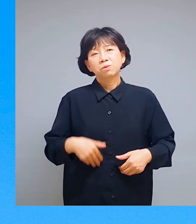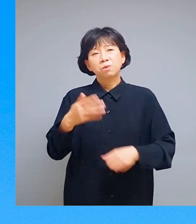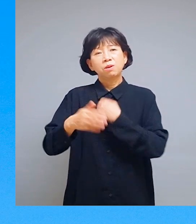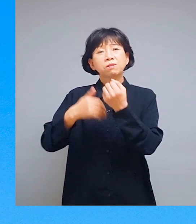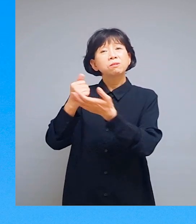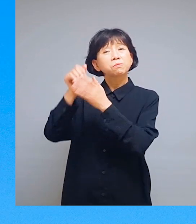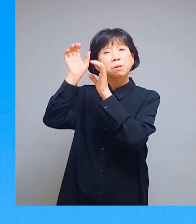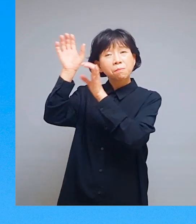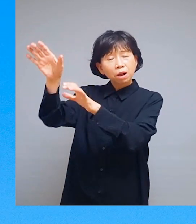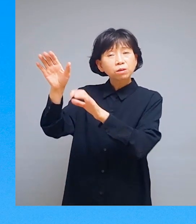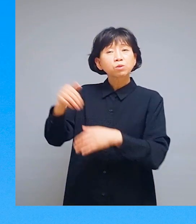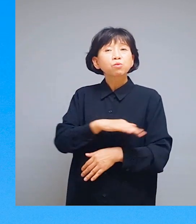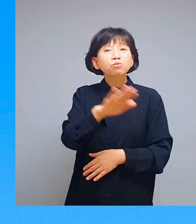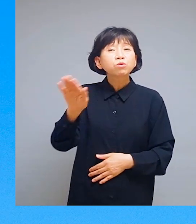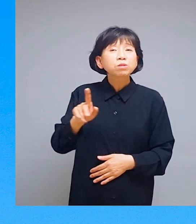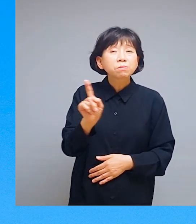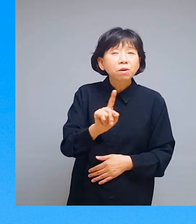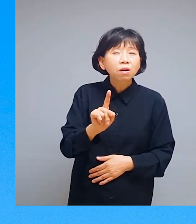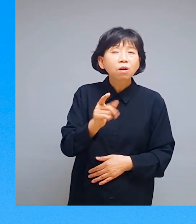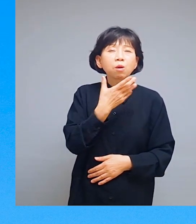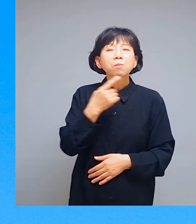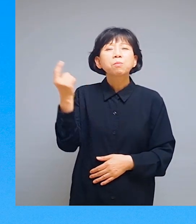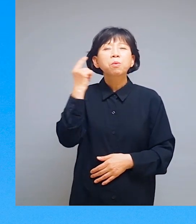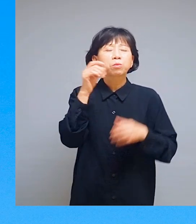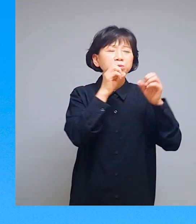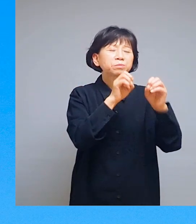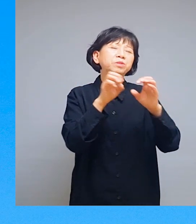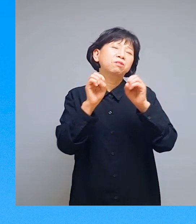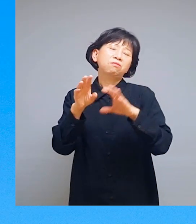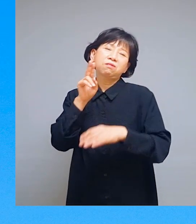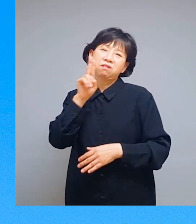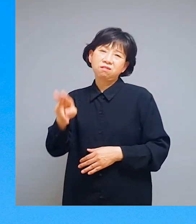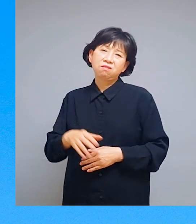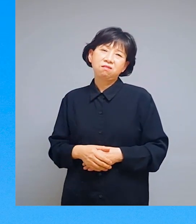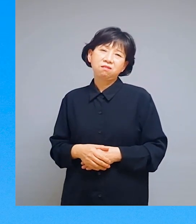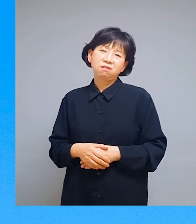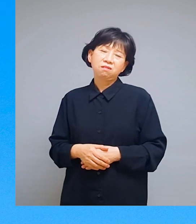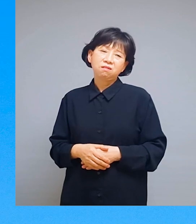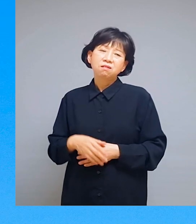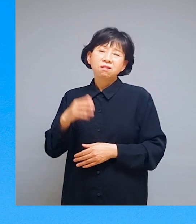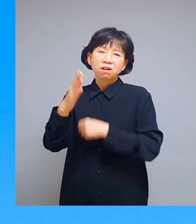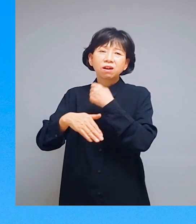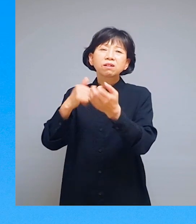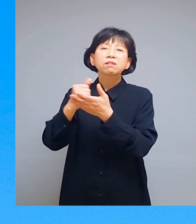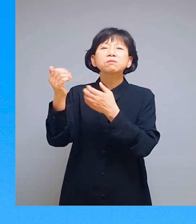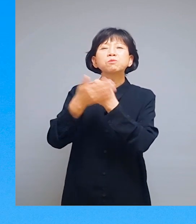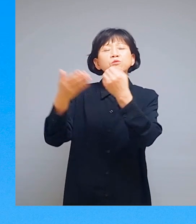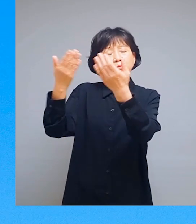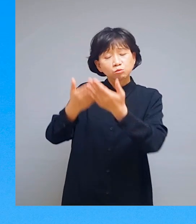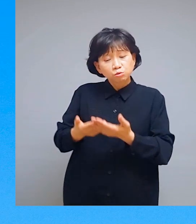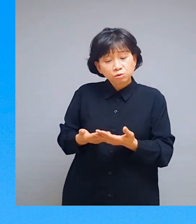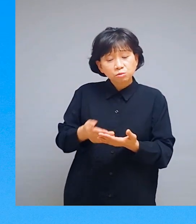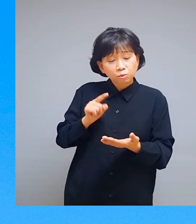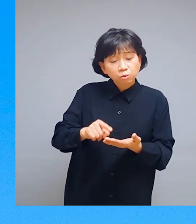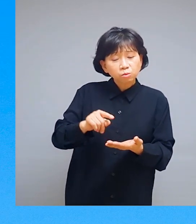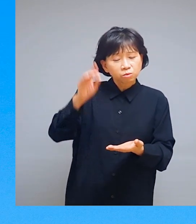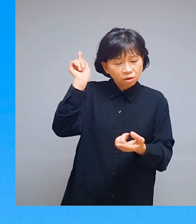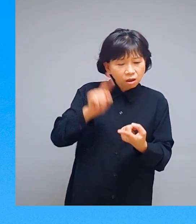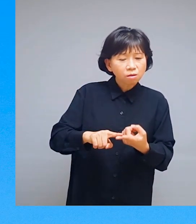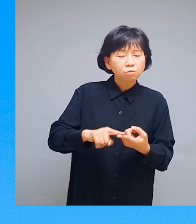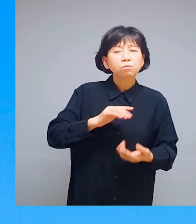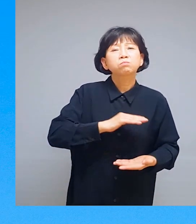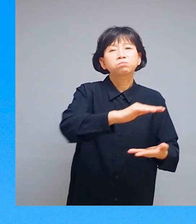맡기세요. 우리는 하나님이 주신 은혜가 있기 때문에 그 은혜를 자꾸 흘려보내는 거예요. 복음을 전하는